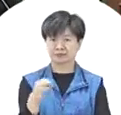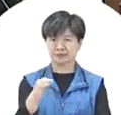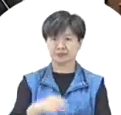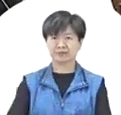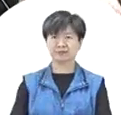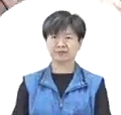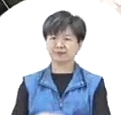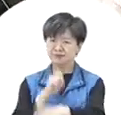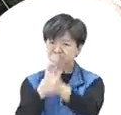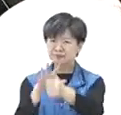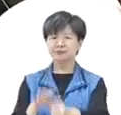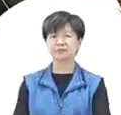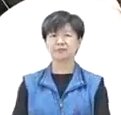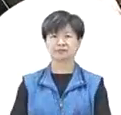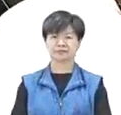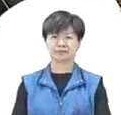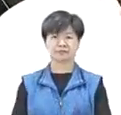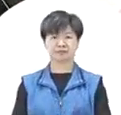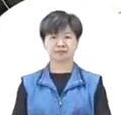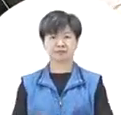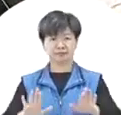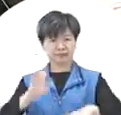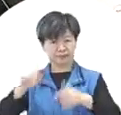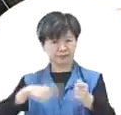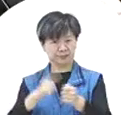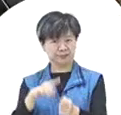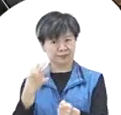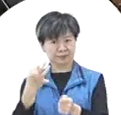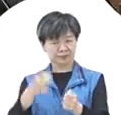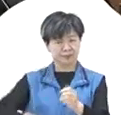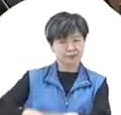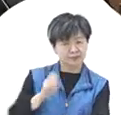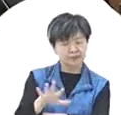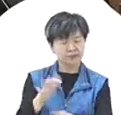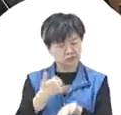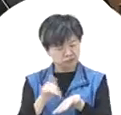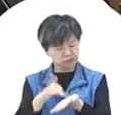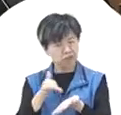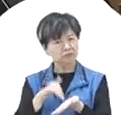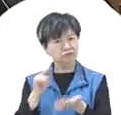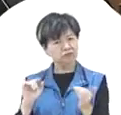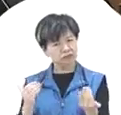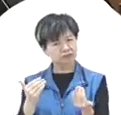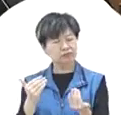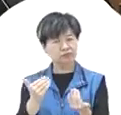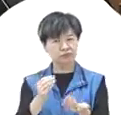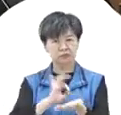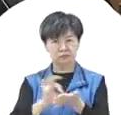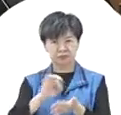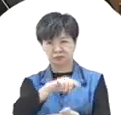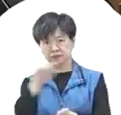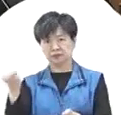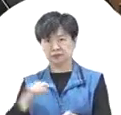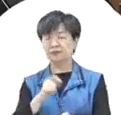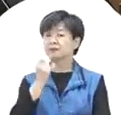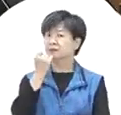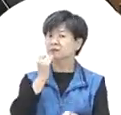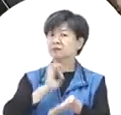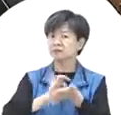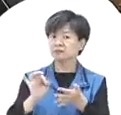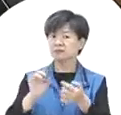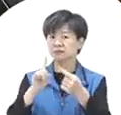只能编列的是我们今年编列的预算，我算过预计呢使用者可以使用的只